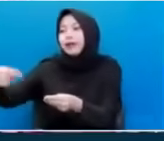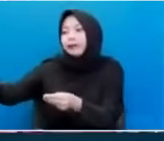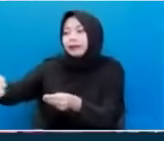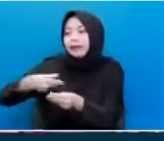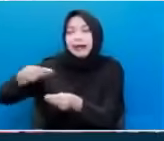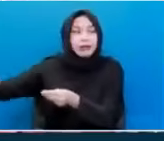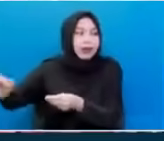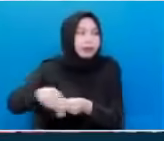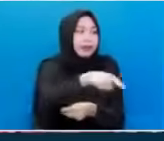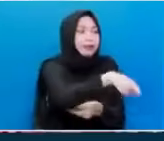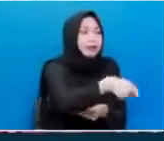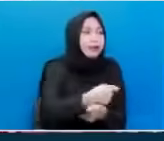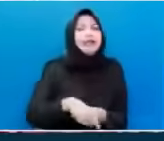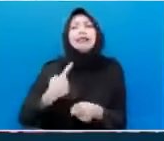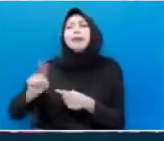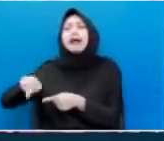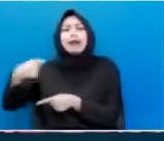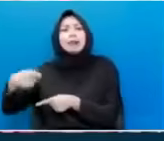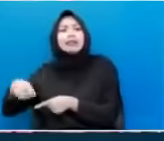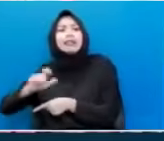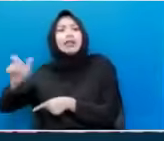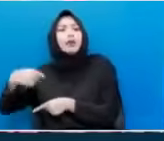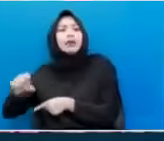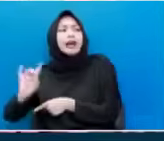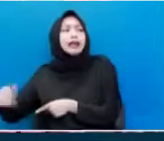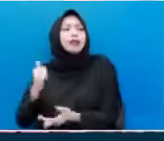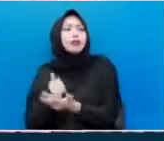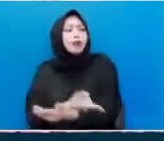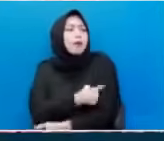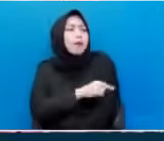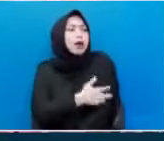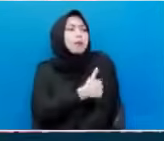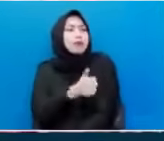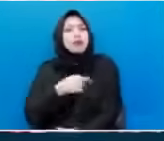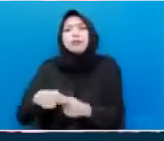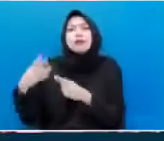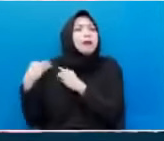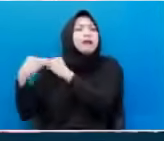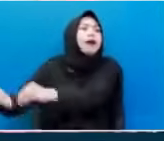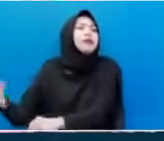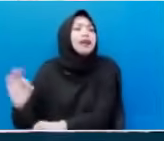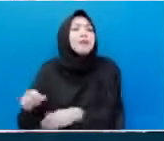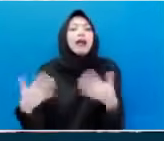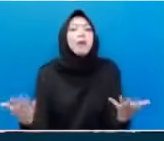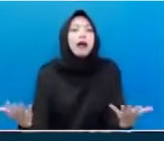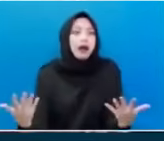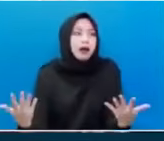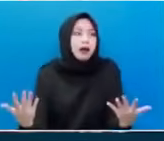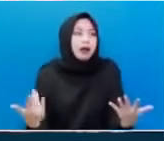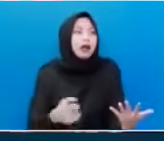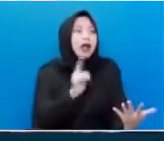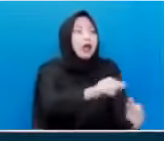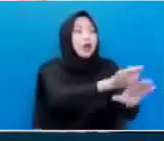adalah menteri-menteri yang lebih berprestasi belum lagi ketika berbicara nanti sejumlah sebanyak partai relawan akan